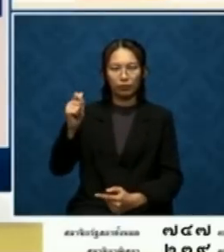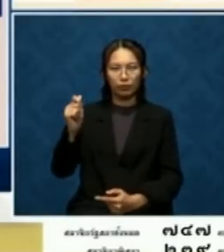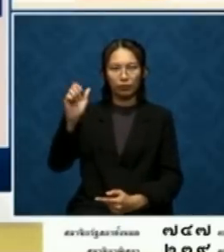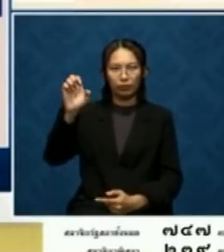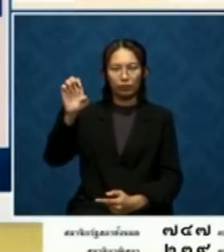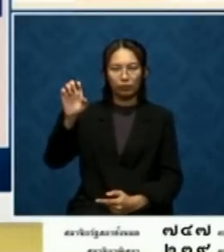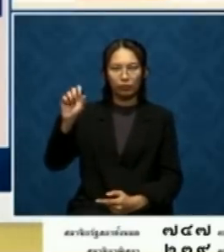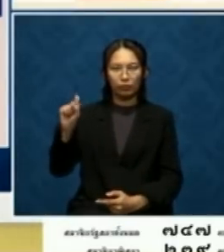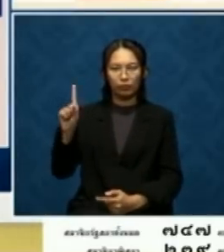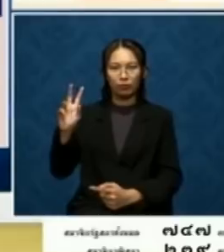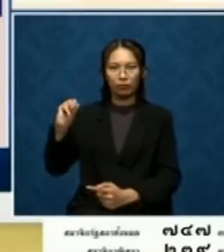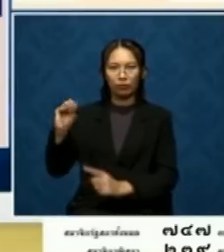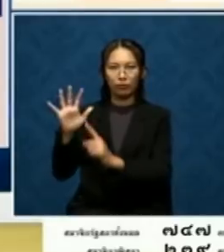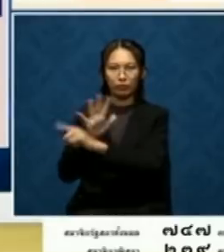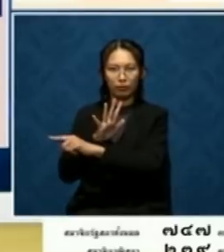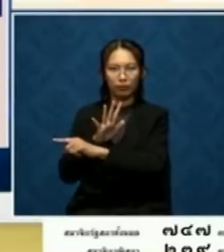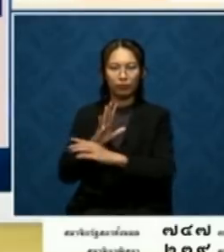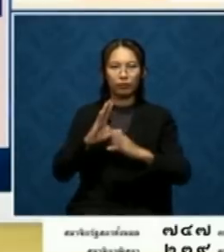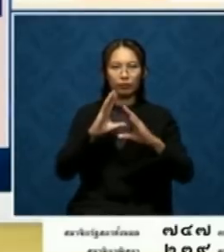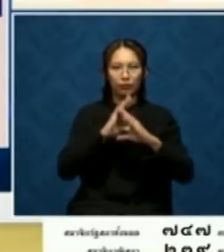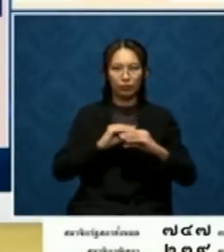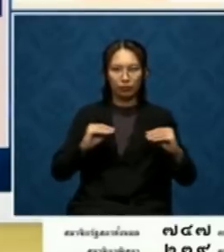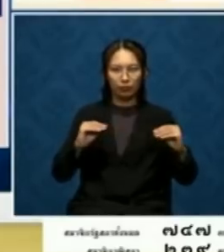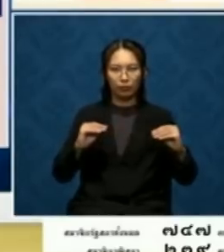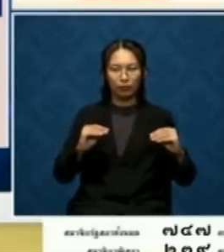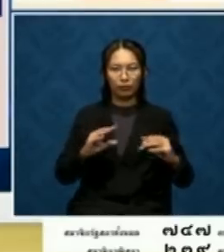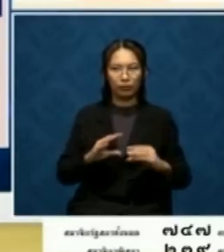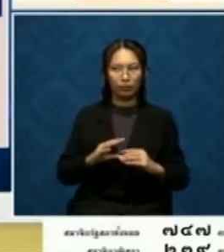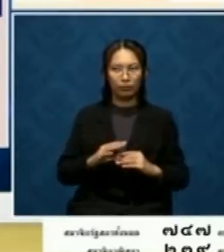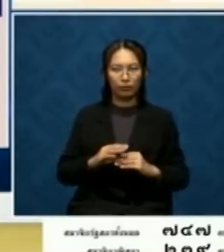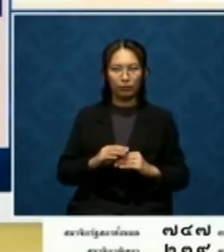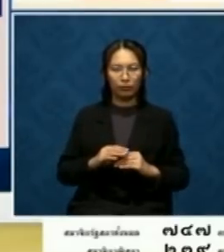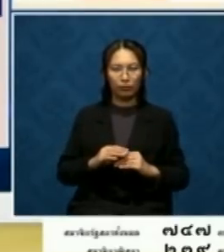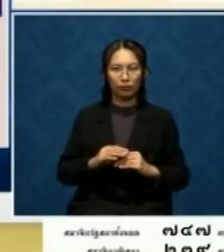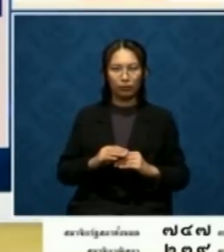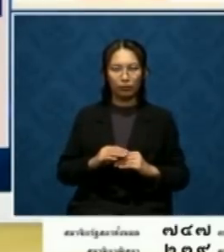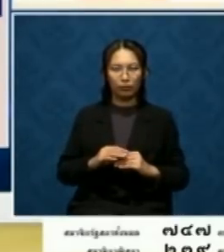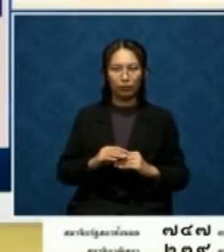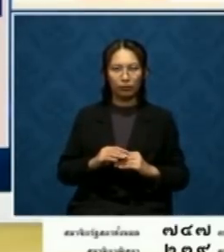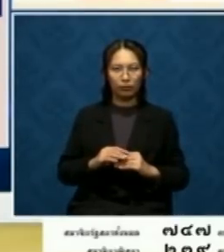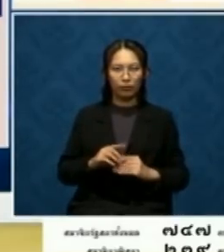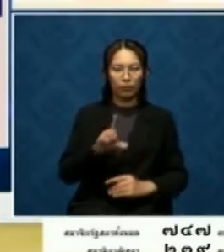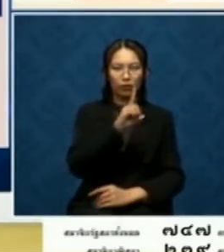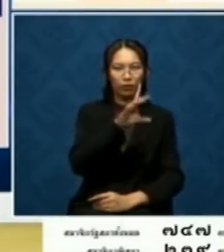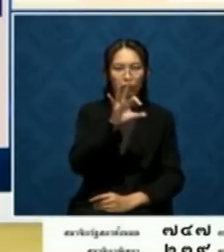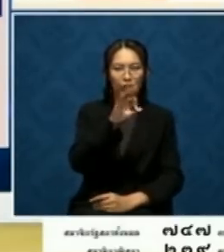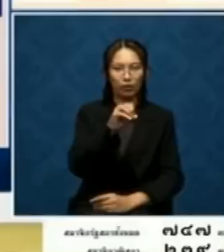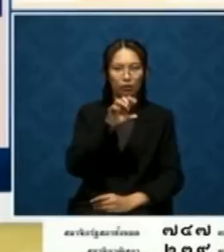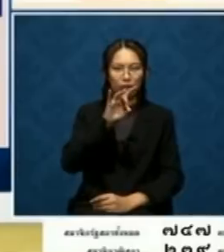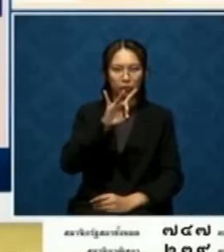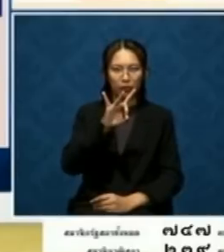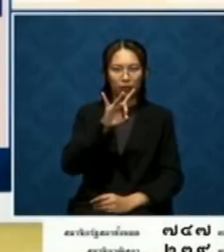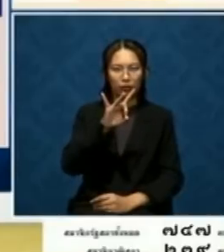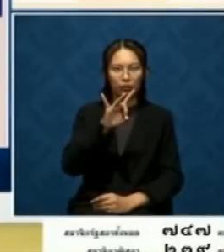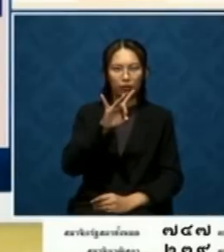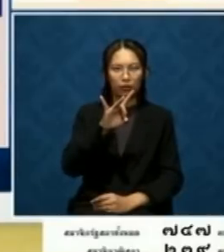มนตรีละ ครับจุดที่น่าสนใจอันนึงคือคะแนนงดออกเสียงค่อนข้างเยอะเหมือนกันนะครับสำหรับงดออกเสียง ในฝั่งสวคือ16 16